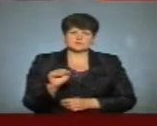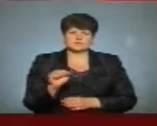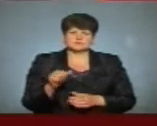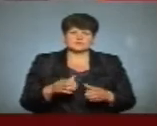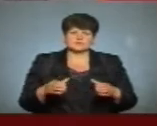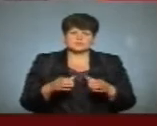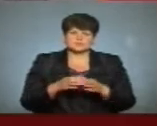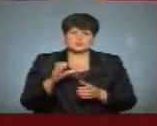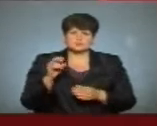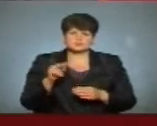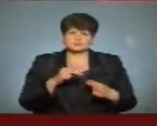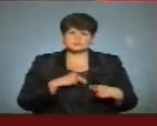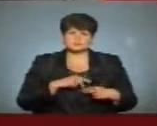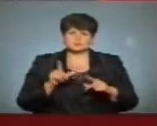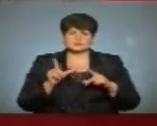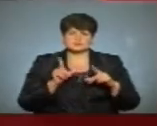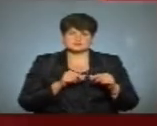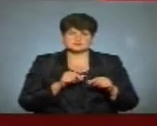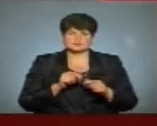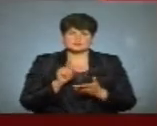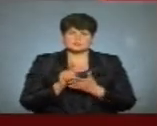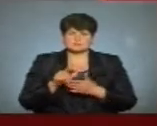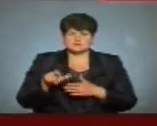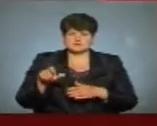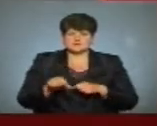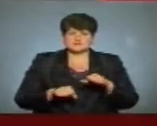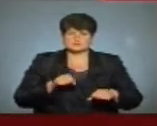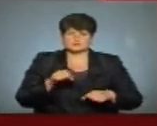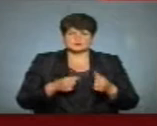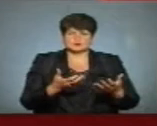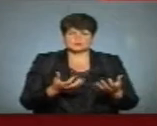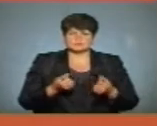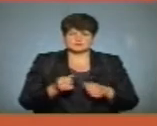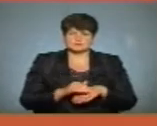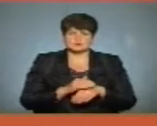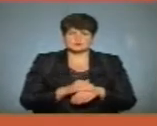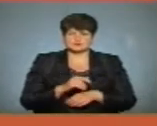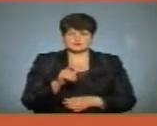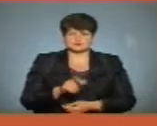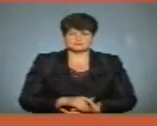громаді соцпрацівники їздять до пенсіонерів на велосипедах. Їх отримали від благодійника.